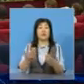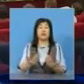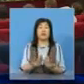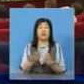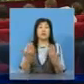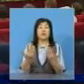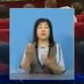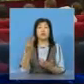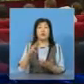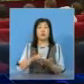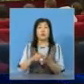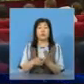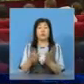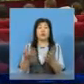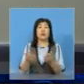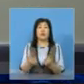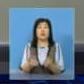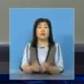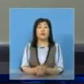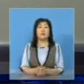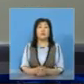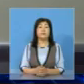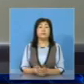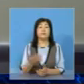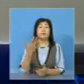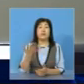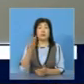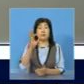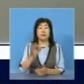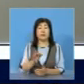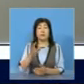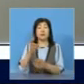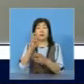болды. Банк маған 5% бет, өзім 5%-мен төледім.